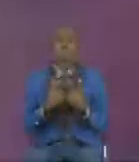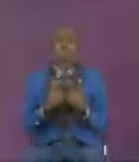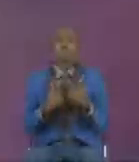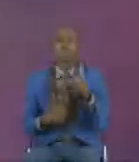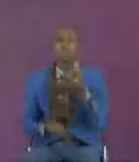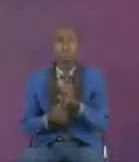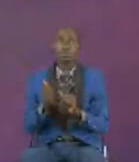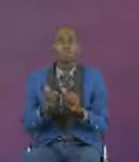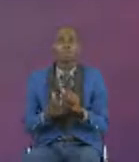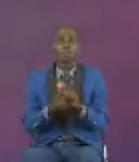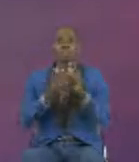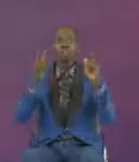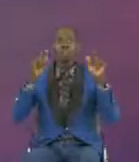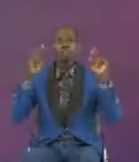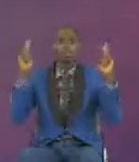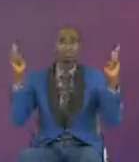de plus grande victoire,